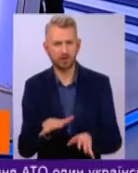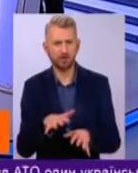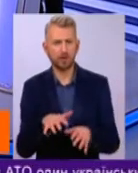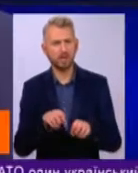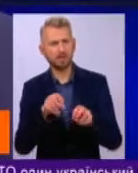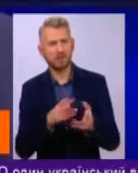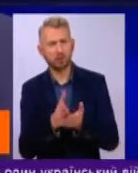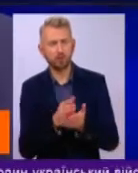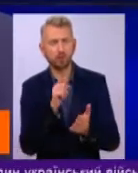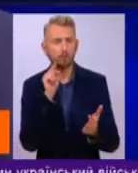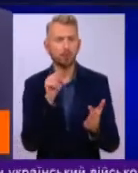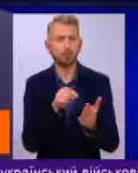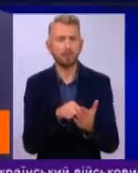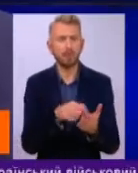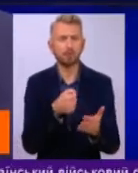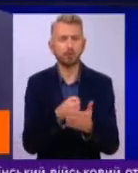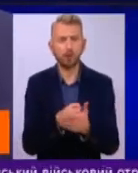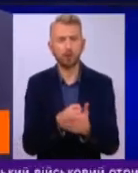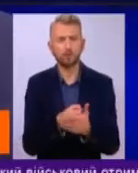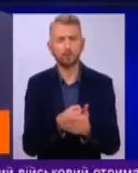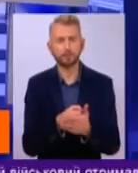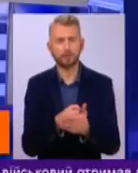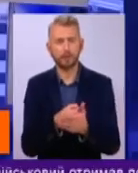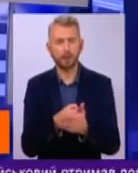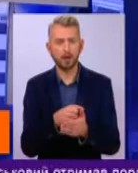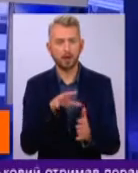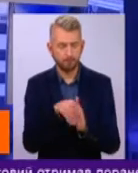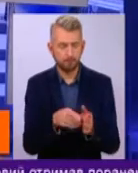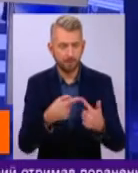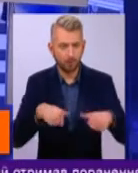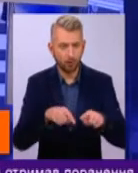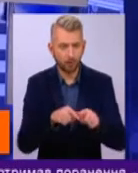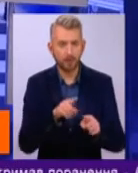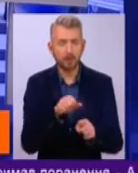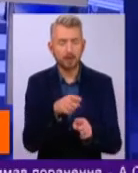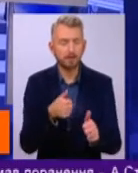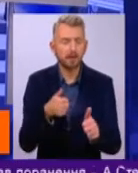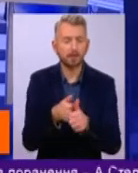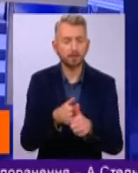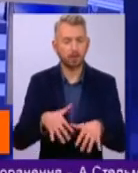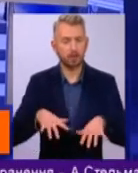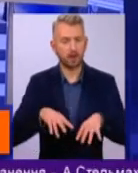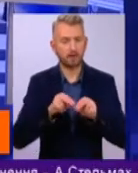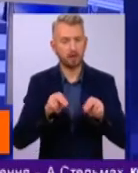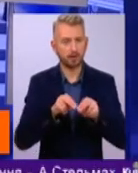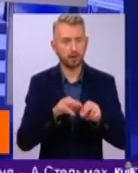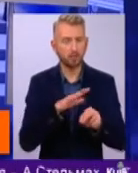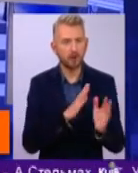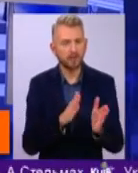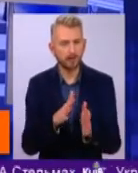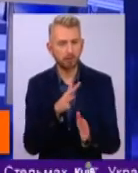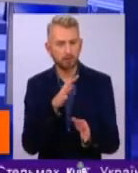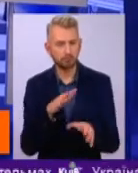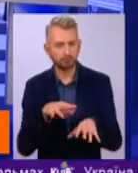спеціальної служби, він потрапляв до, скажімо, в підрозділи, за ним закріплювався наставник, була система наставничества. І